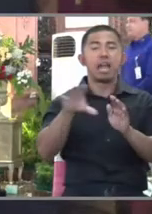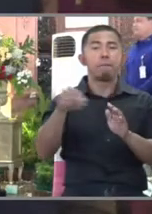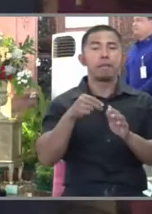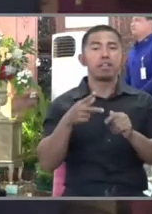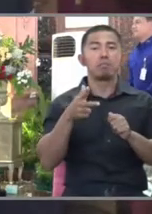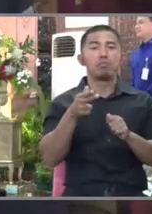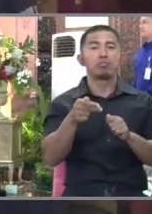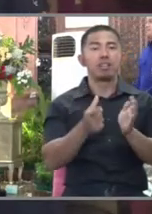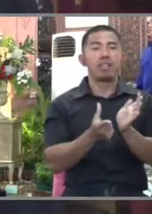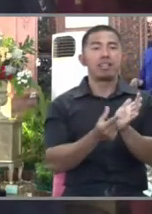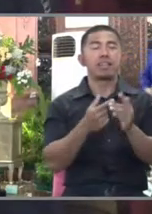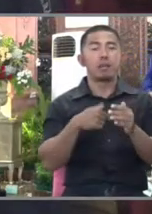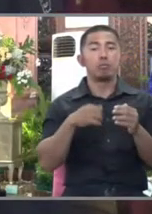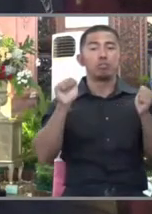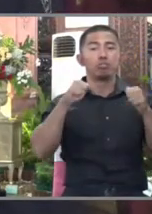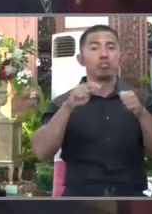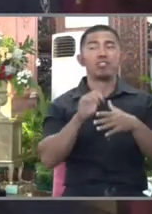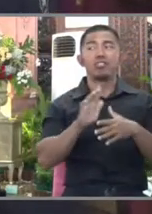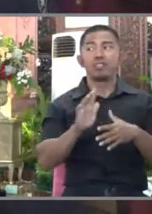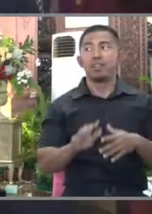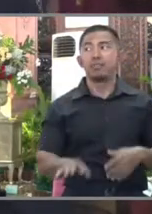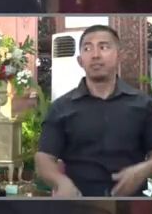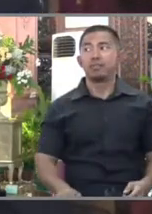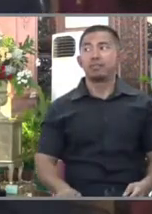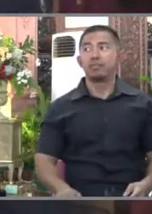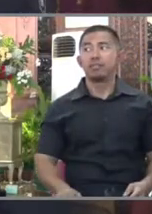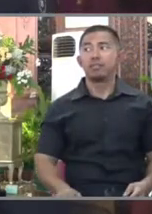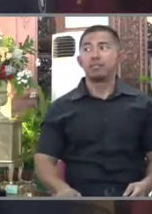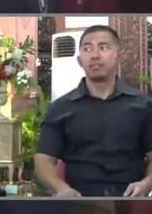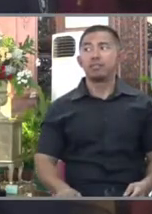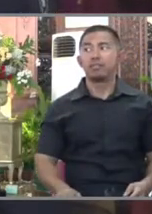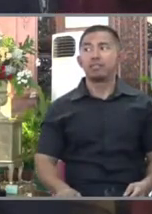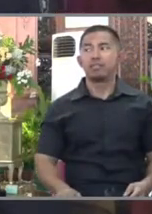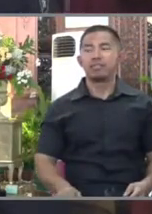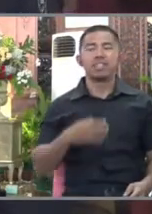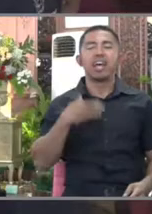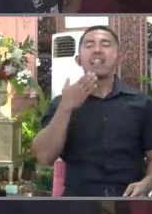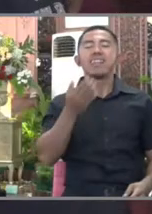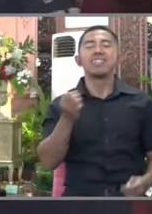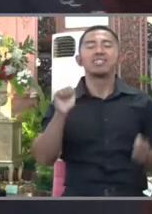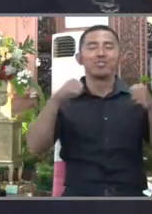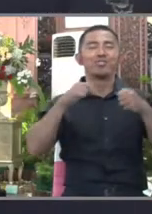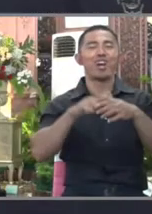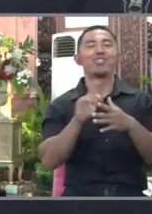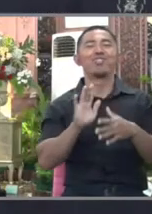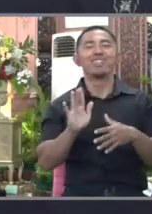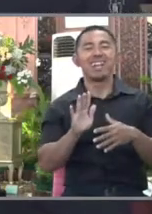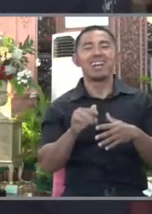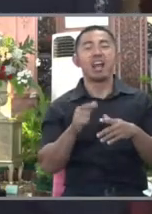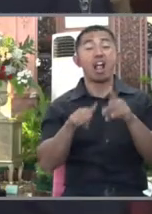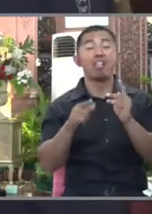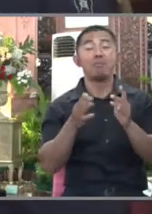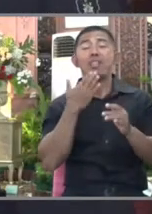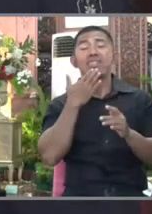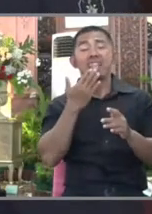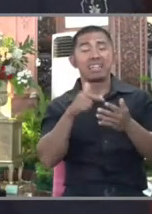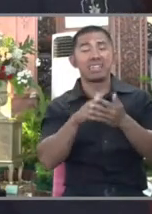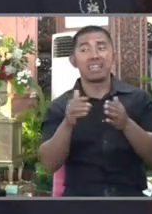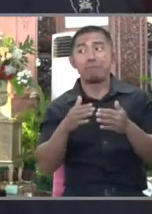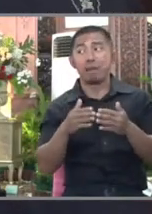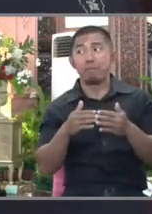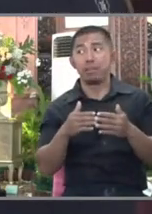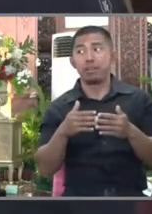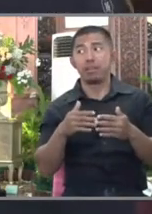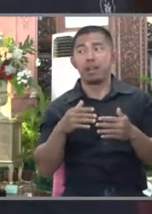enggak tadi? Setuju? Enggak usah, nanti setuju dulu apa enggak dulu kok. Soal tanya lagi boleh. Nah, yang mesti